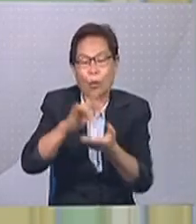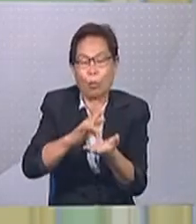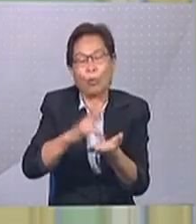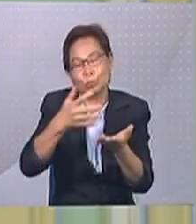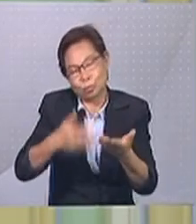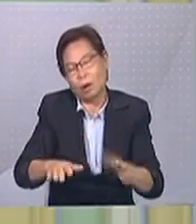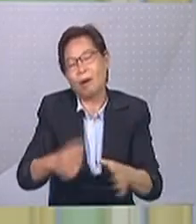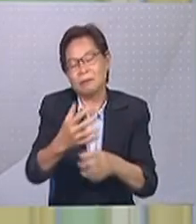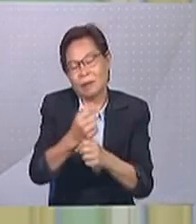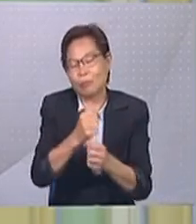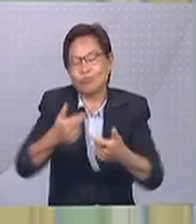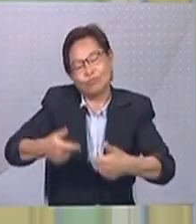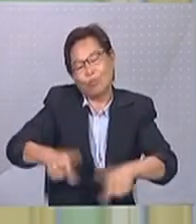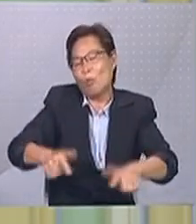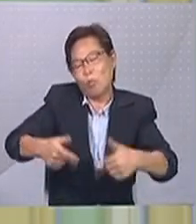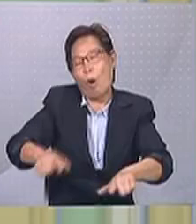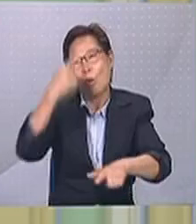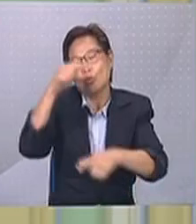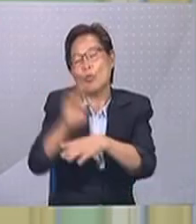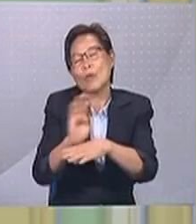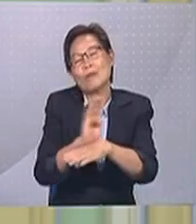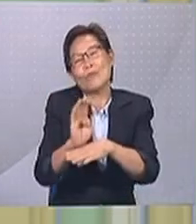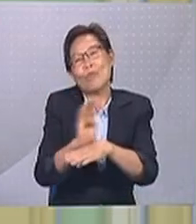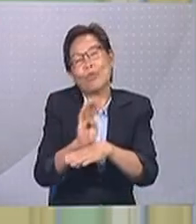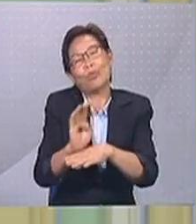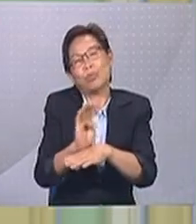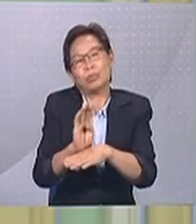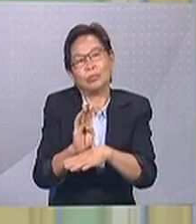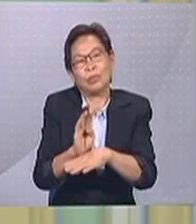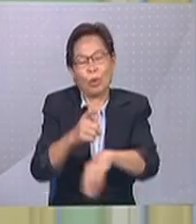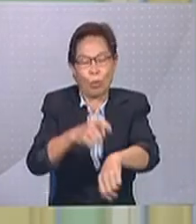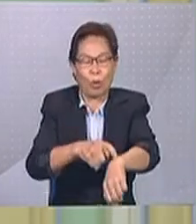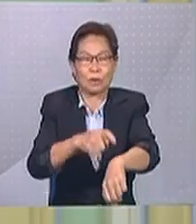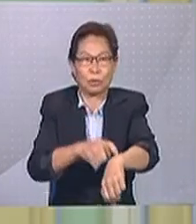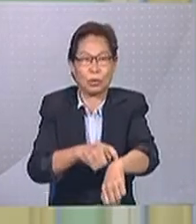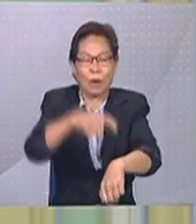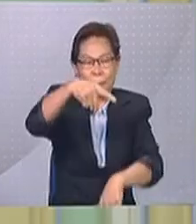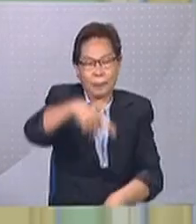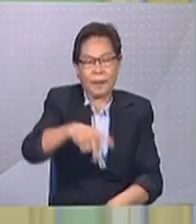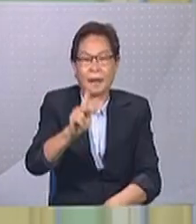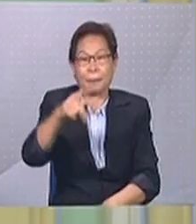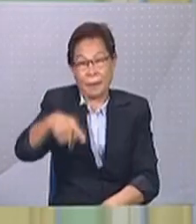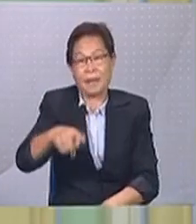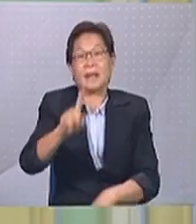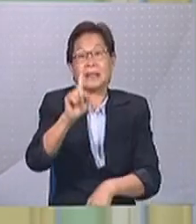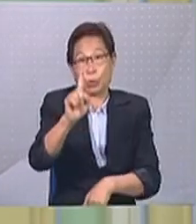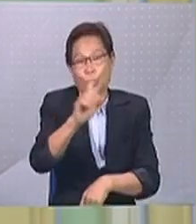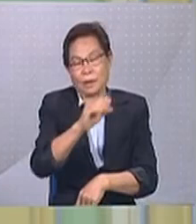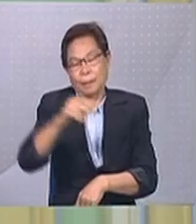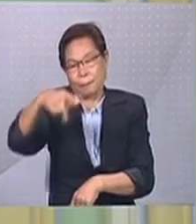yang telah pun mendapat kebenaran untuk beroperasi sewaktu PKP 1 dan PKP